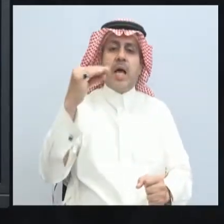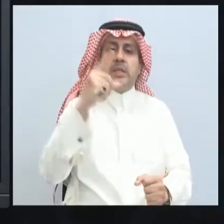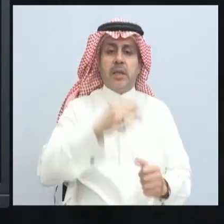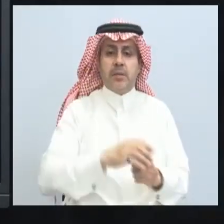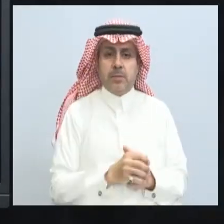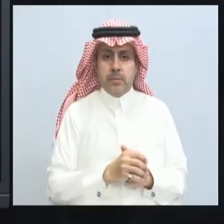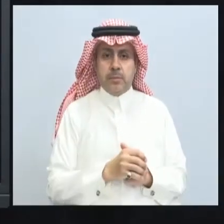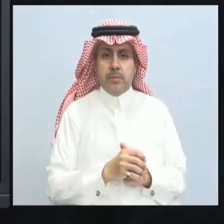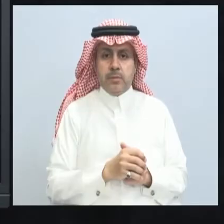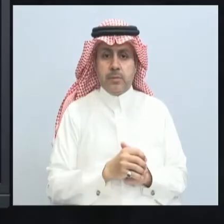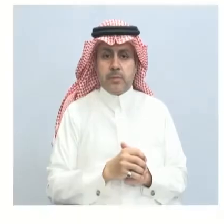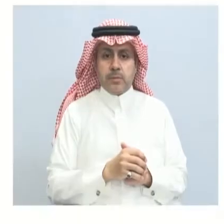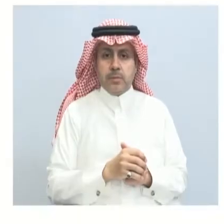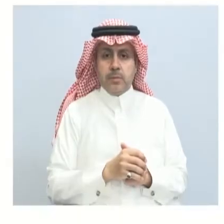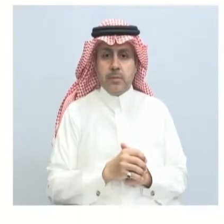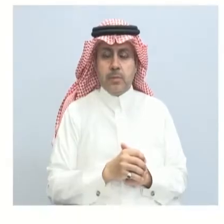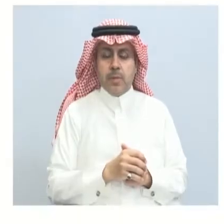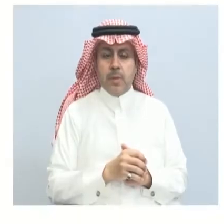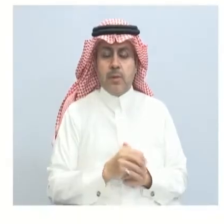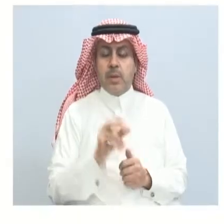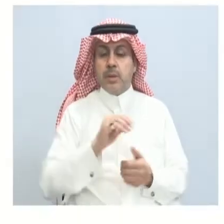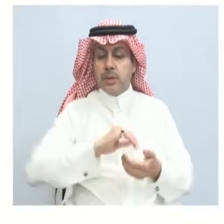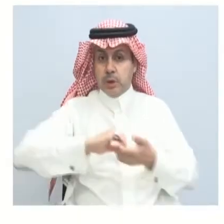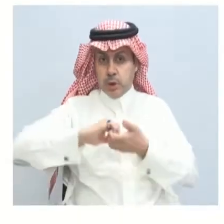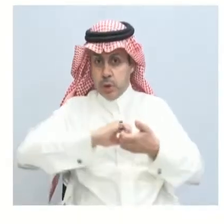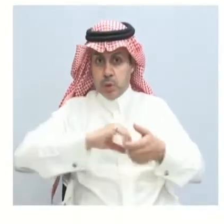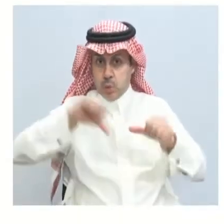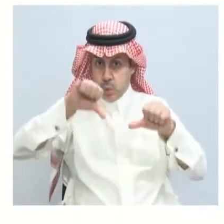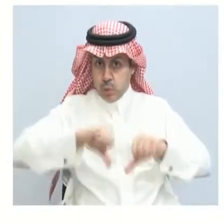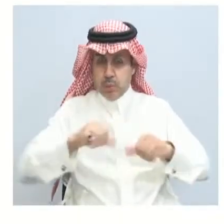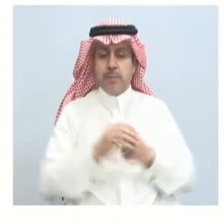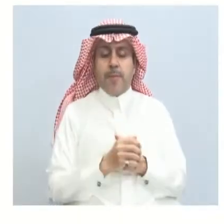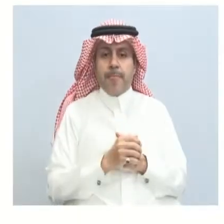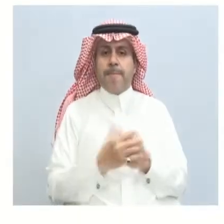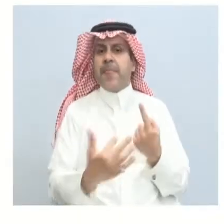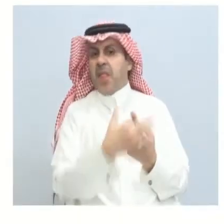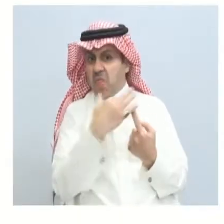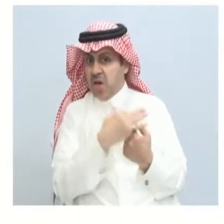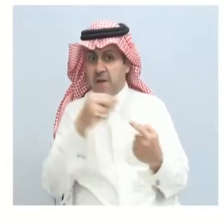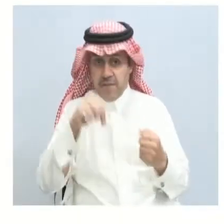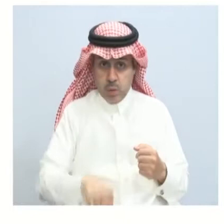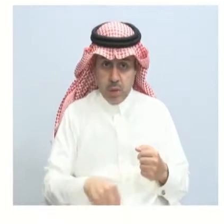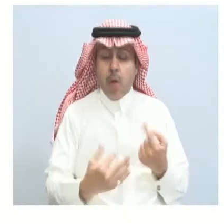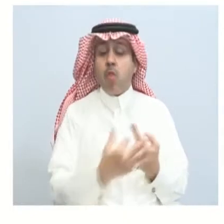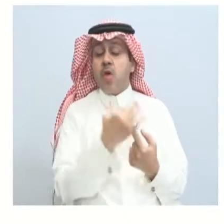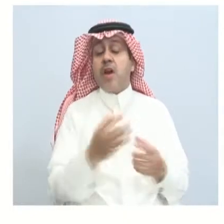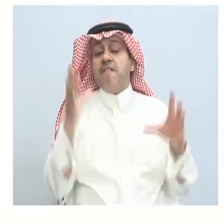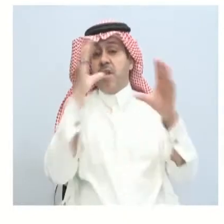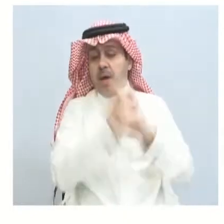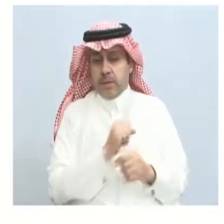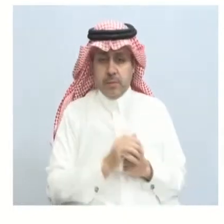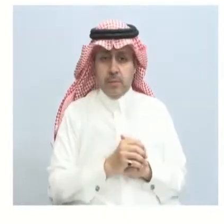بينهما احسنتم نقول ايضا كذلك ان جليس السوء يحصل منه الضرر في الدنيا والاخره ولو